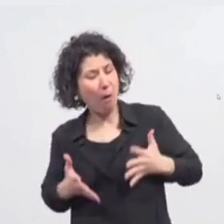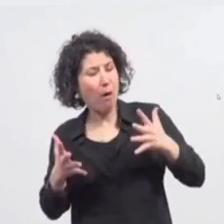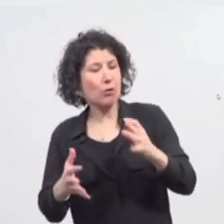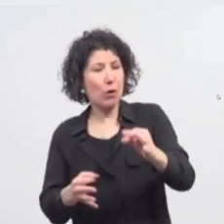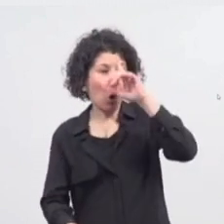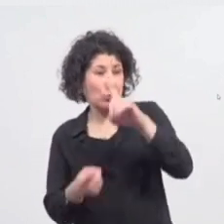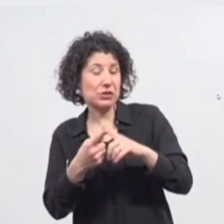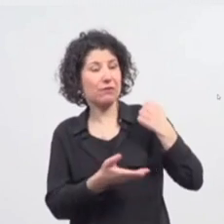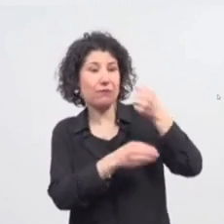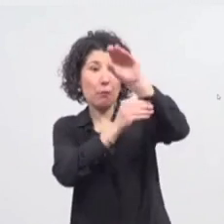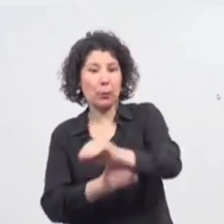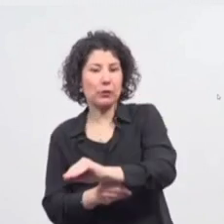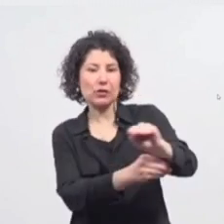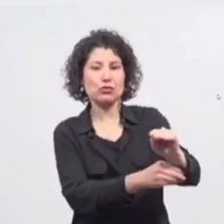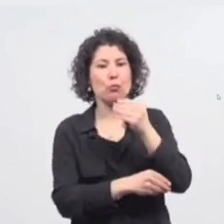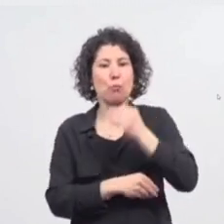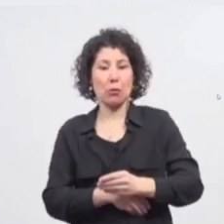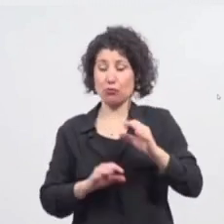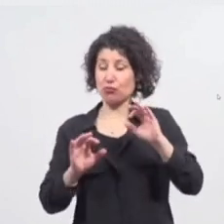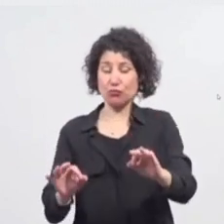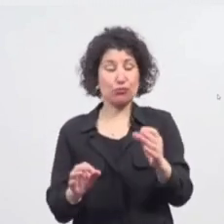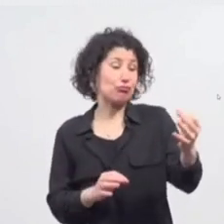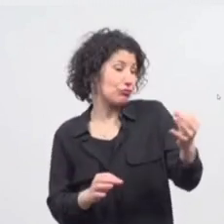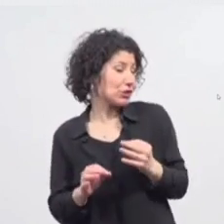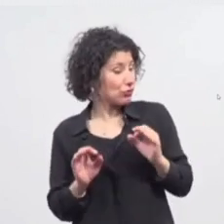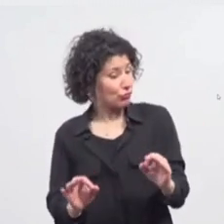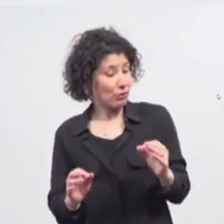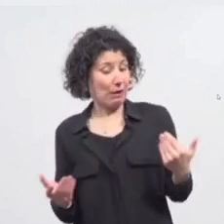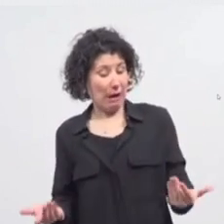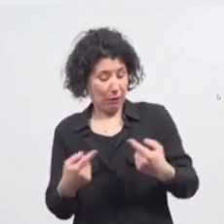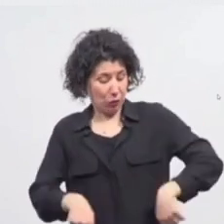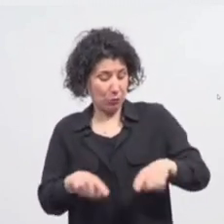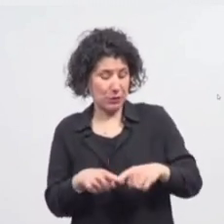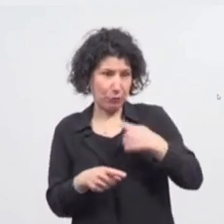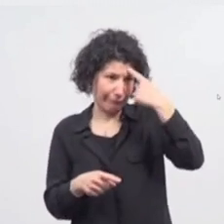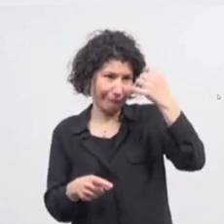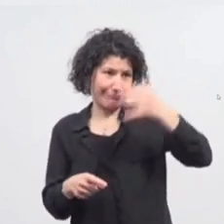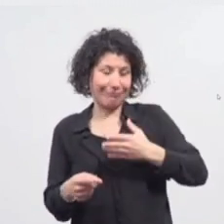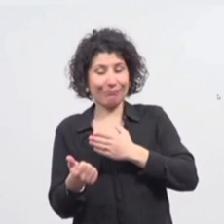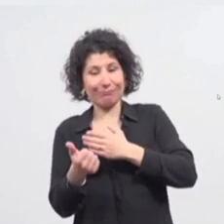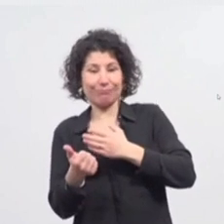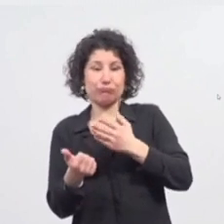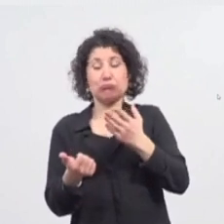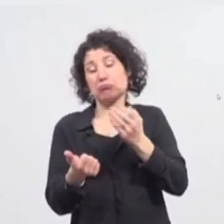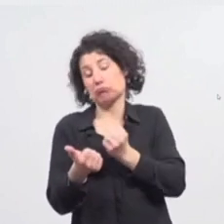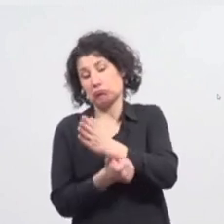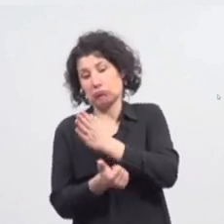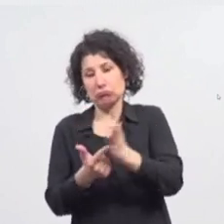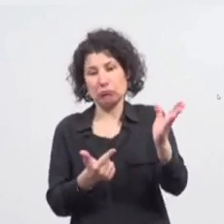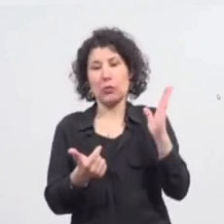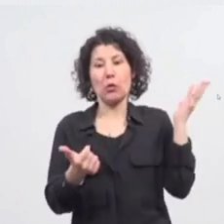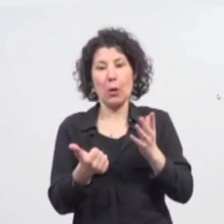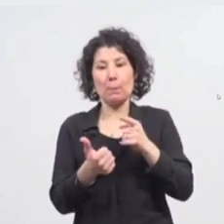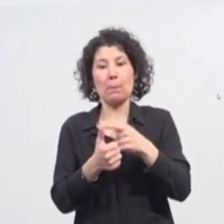l'avenir. Dès lors, vous l'avez dit, la Commission a lancé deux initiatives phares à ce sujet. Tout d'abord, bien sûr, le label